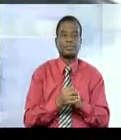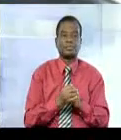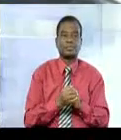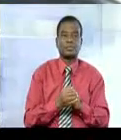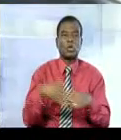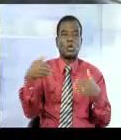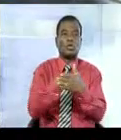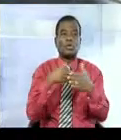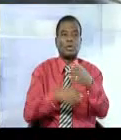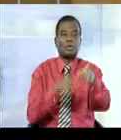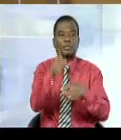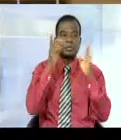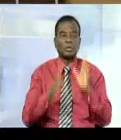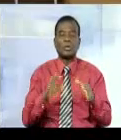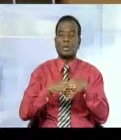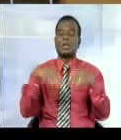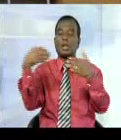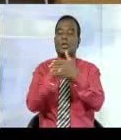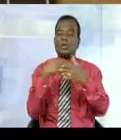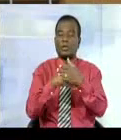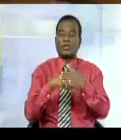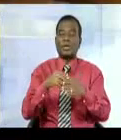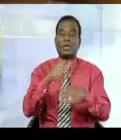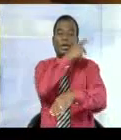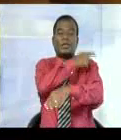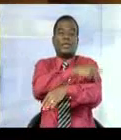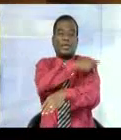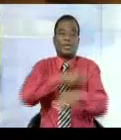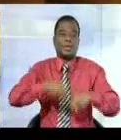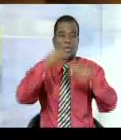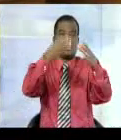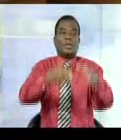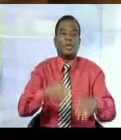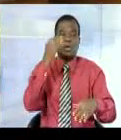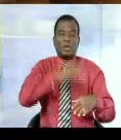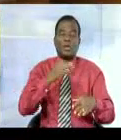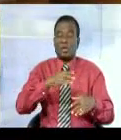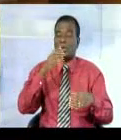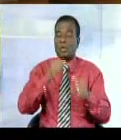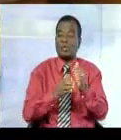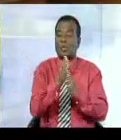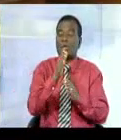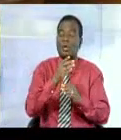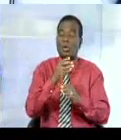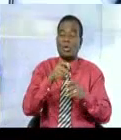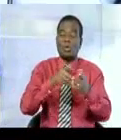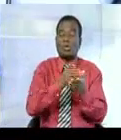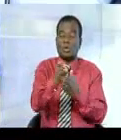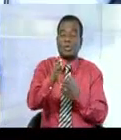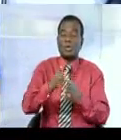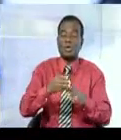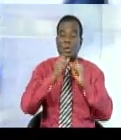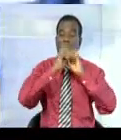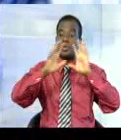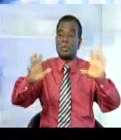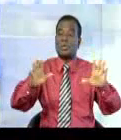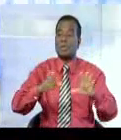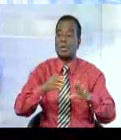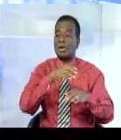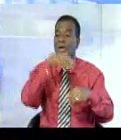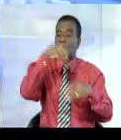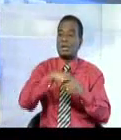Le nouveau directeur de la nouvelle pharmacie de la santé publique accorde un vif intérêt au processus qui devra permettre transparence et